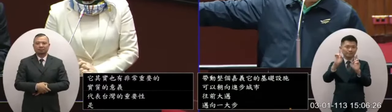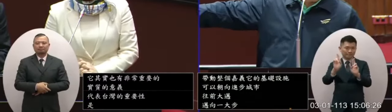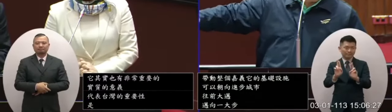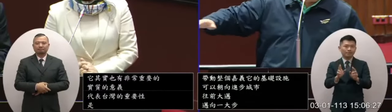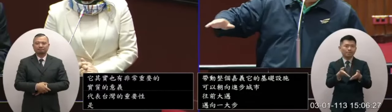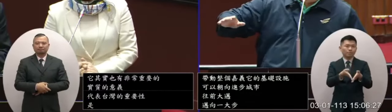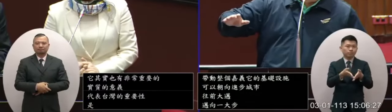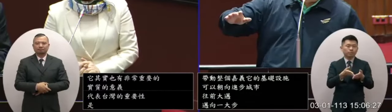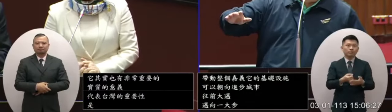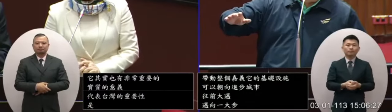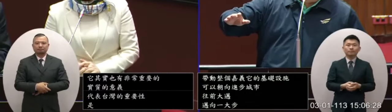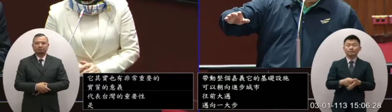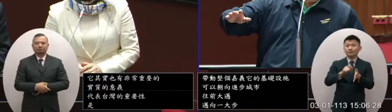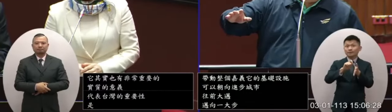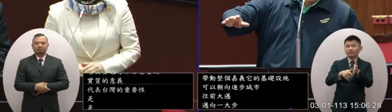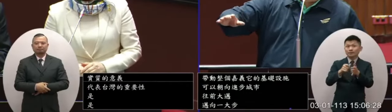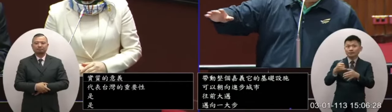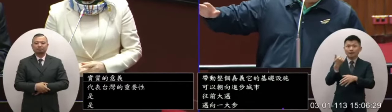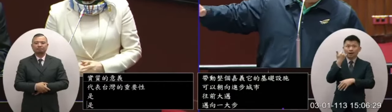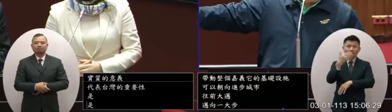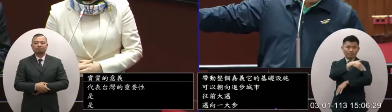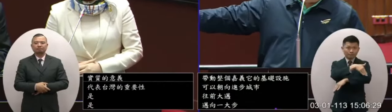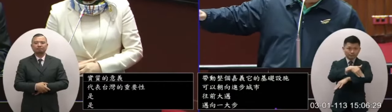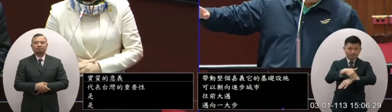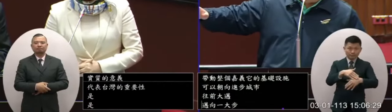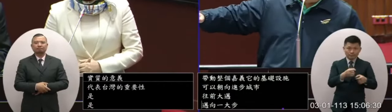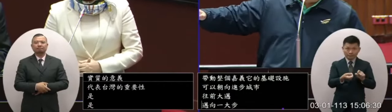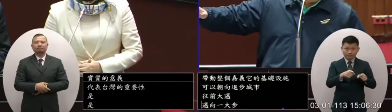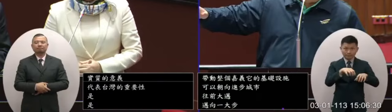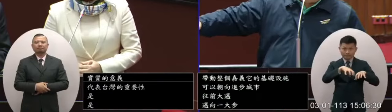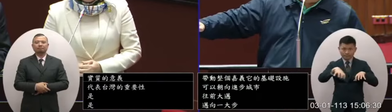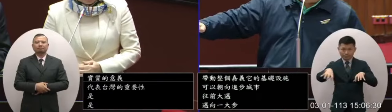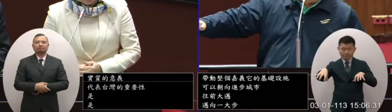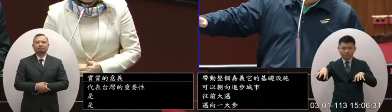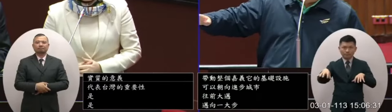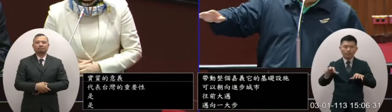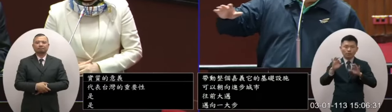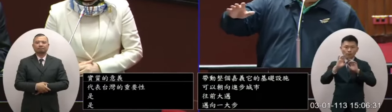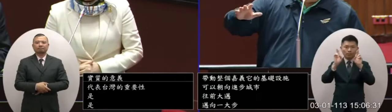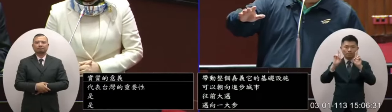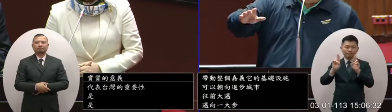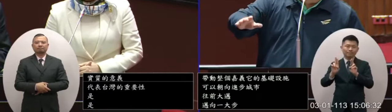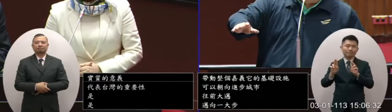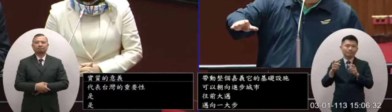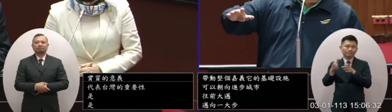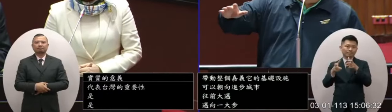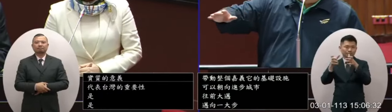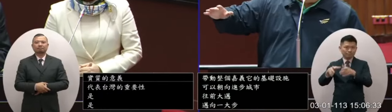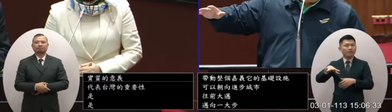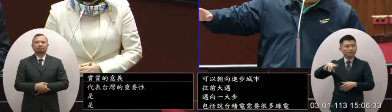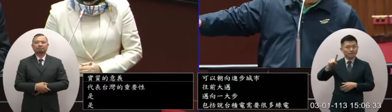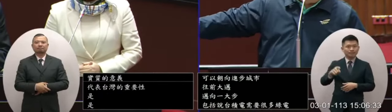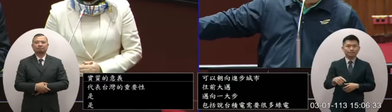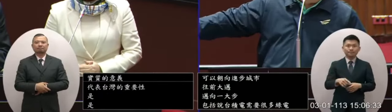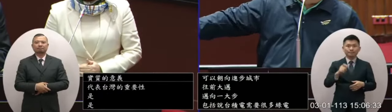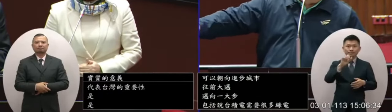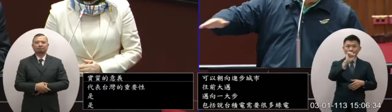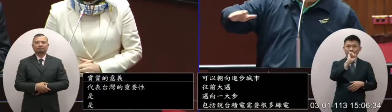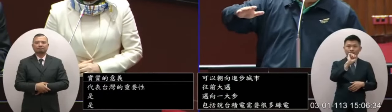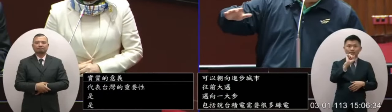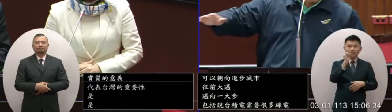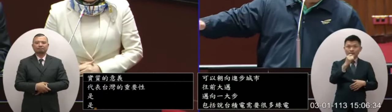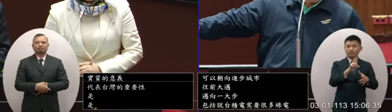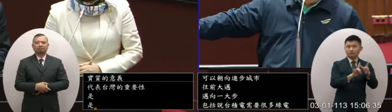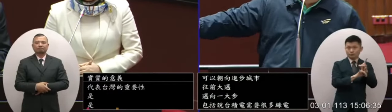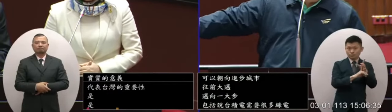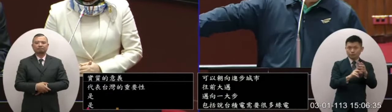概是整个这个光电的一个优先区嘛，哈。那大概从义竹布袋到东石哈，遐